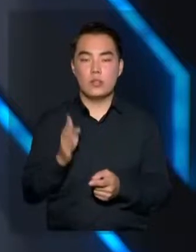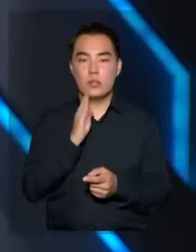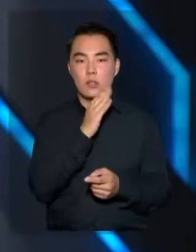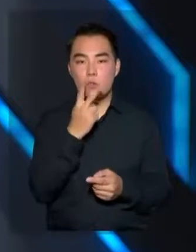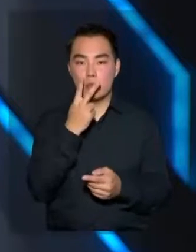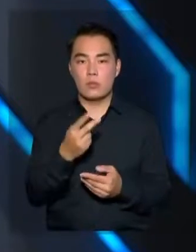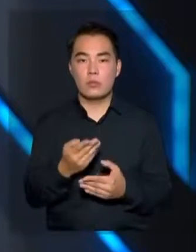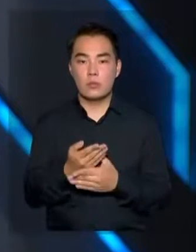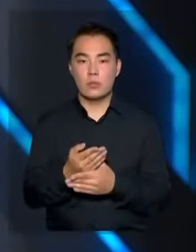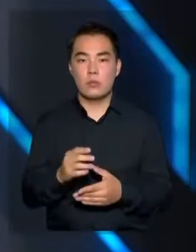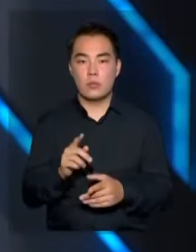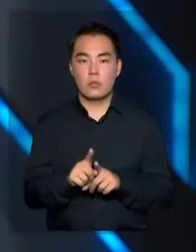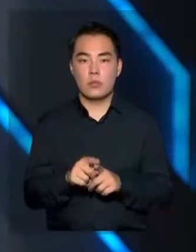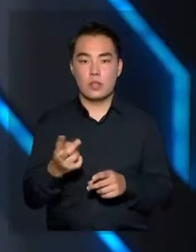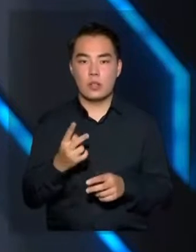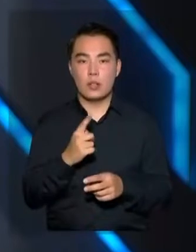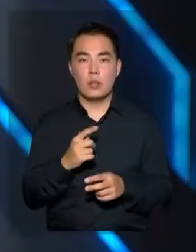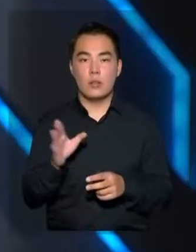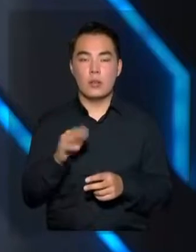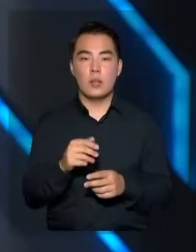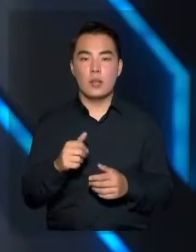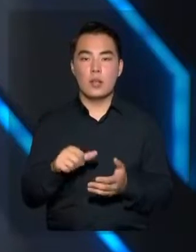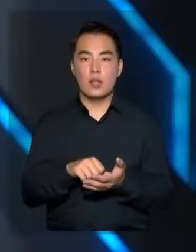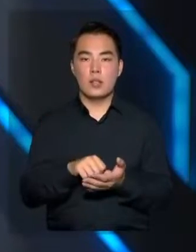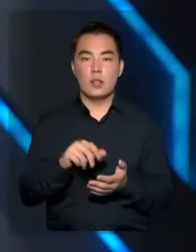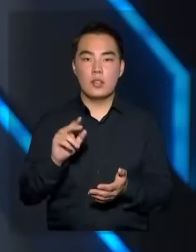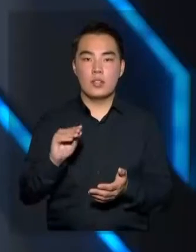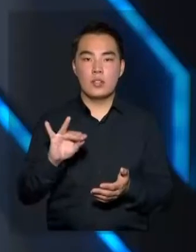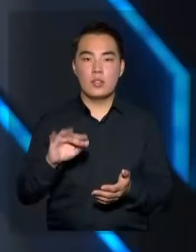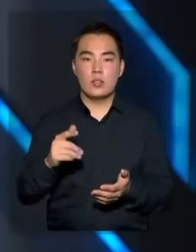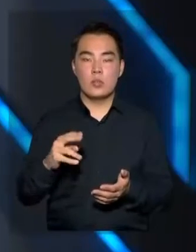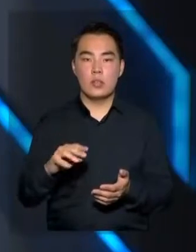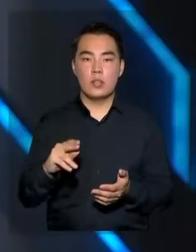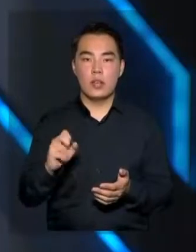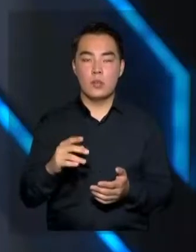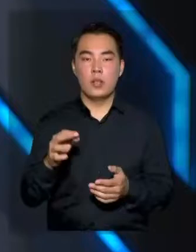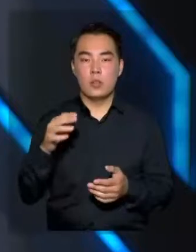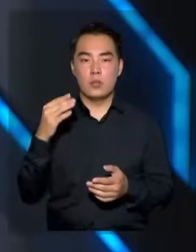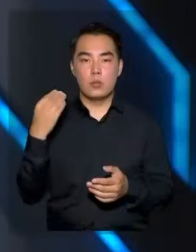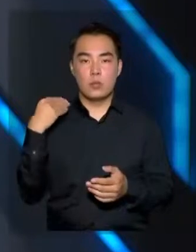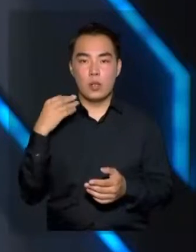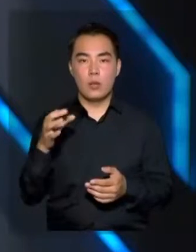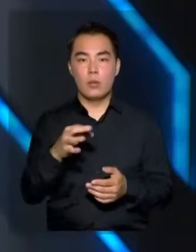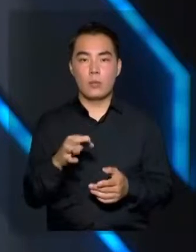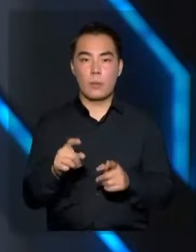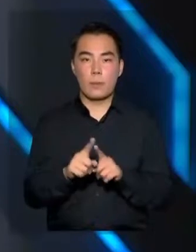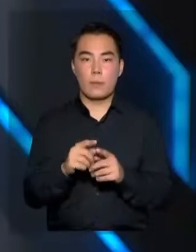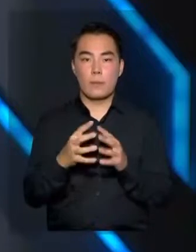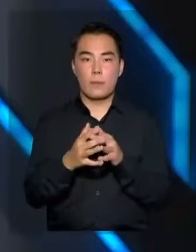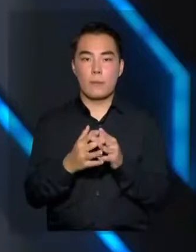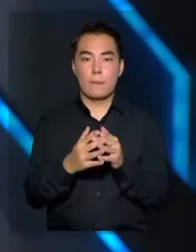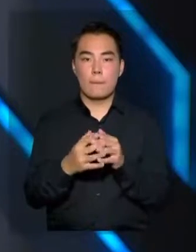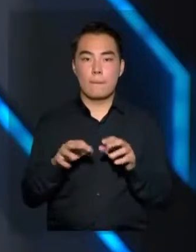сайлауда басымдық беретін мәселелерін атады. Кандидат Жигули Дайрабаев Түркістан облысының ауыл шаруашылығы өндірушілерімен